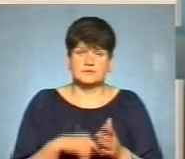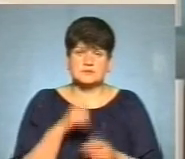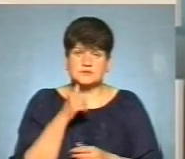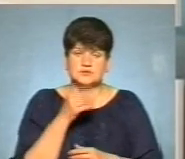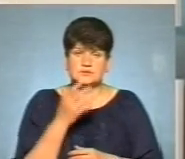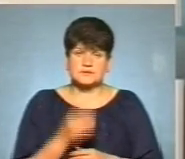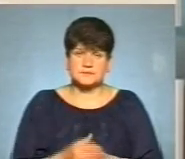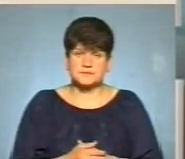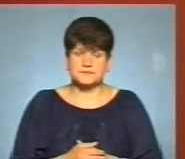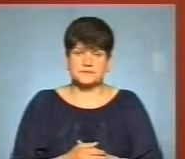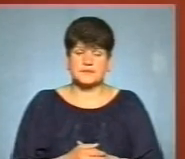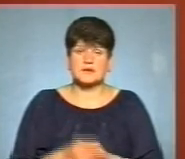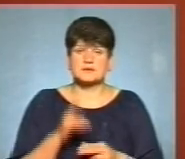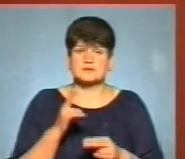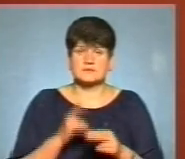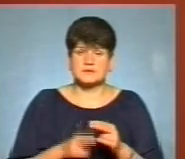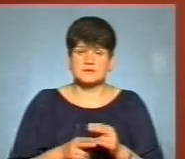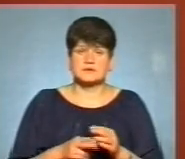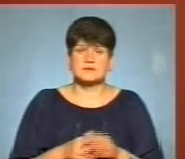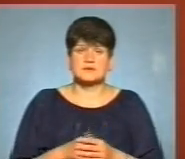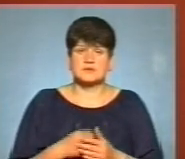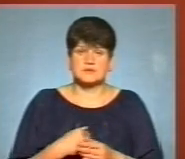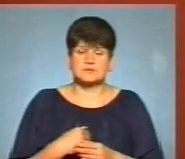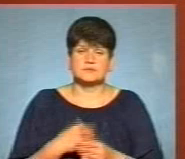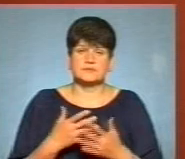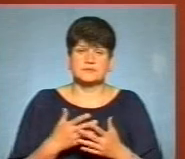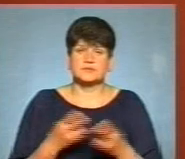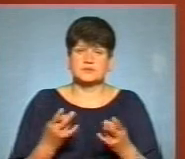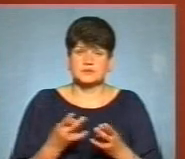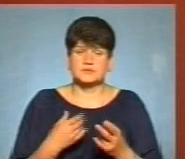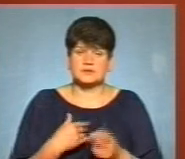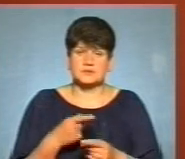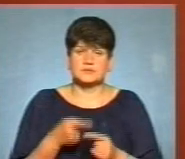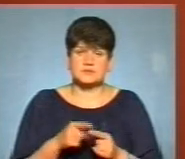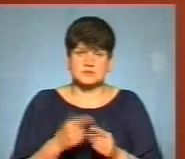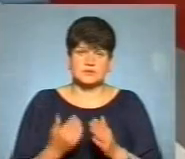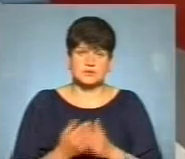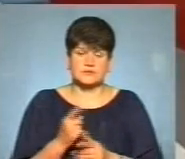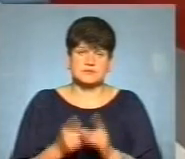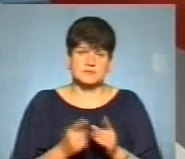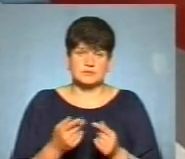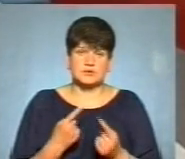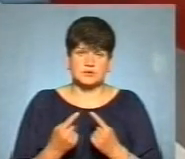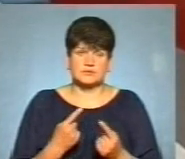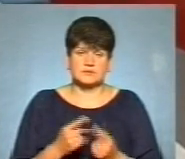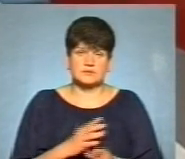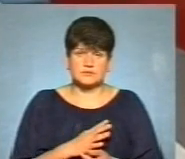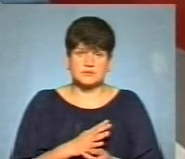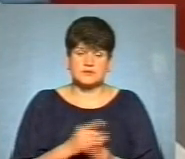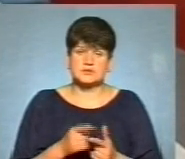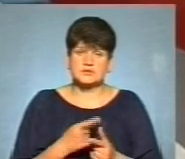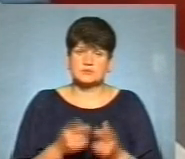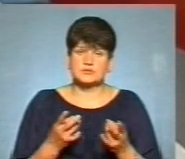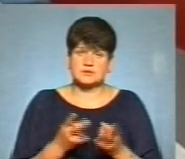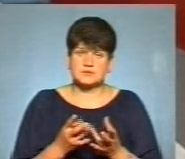дні. Отже, завершуючи наш ефір, потрібно нам звикати до цих нових змін, про які ви говорите. Чи потрібно